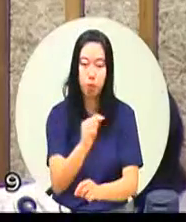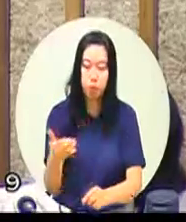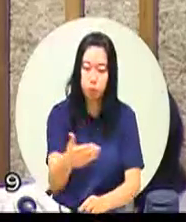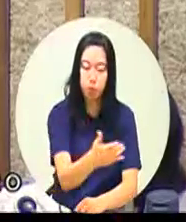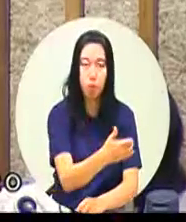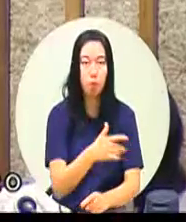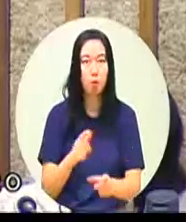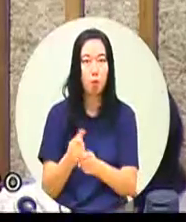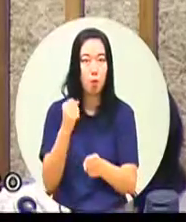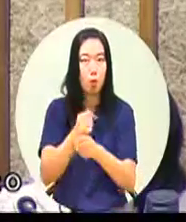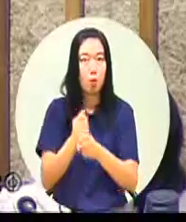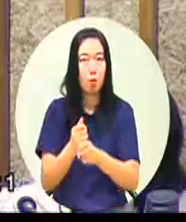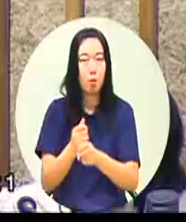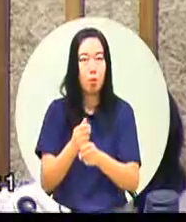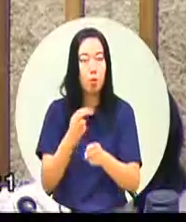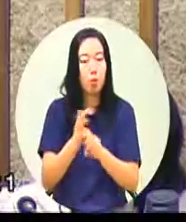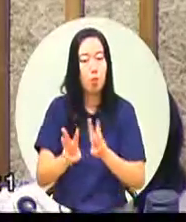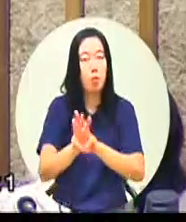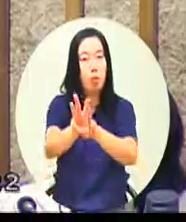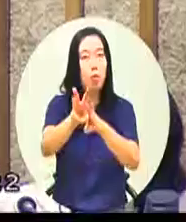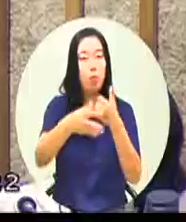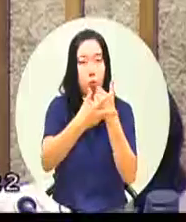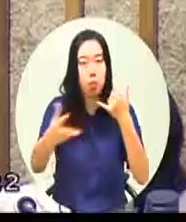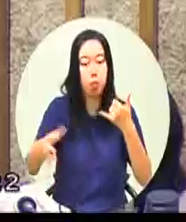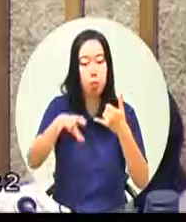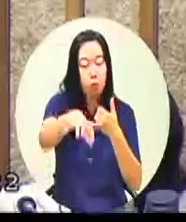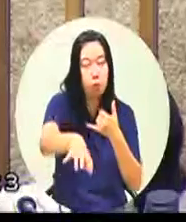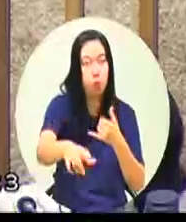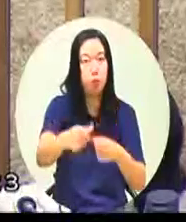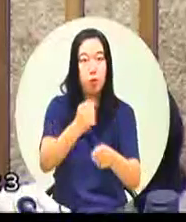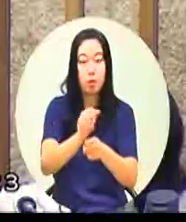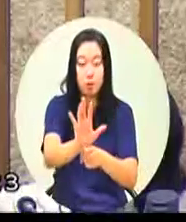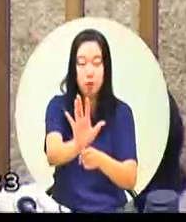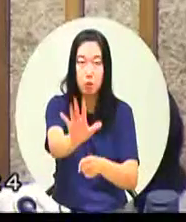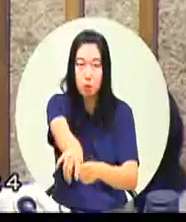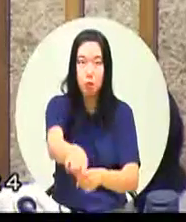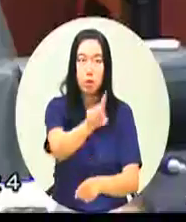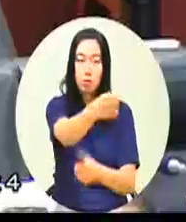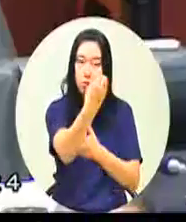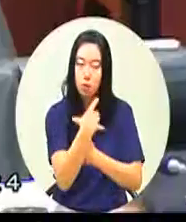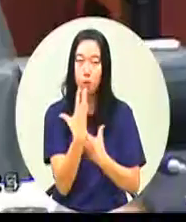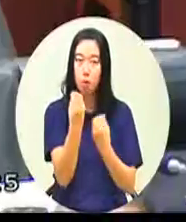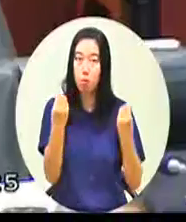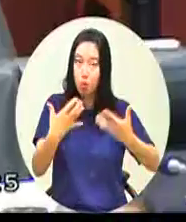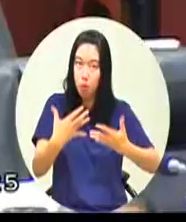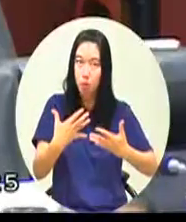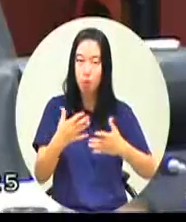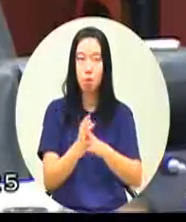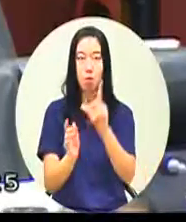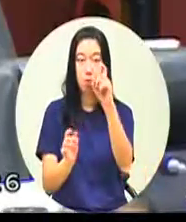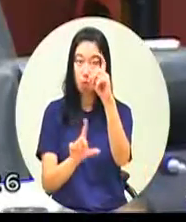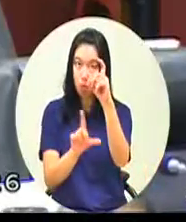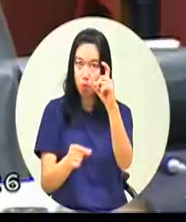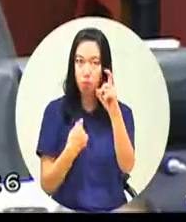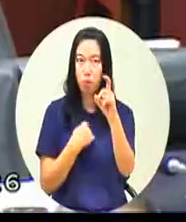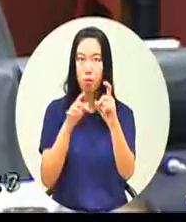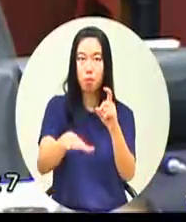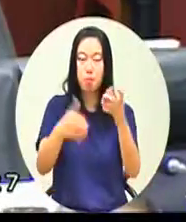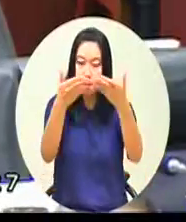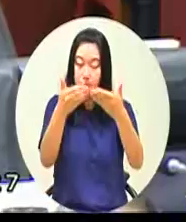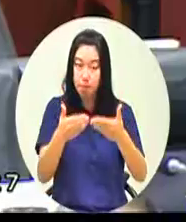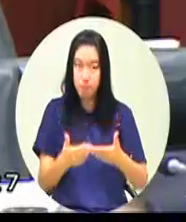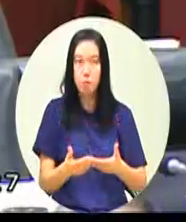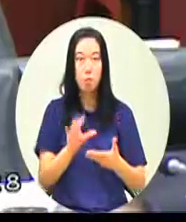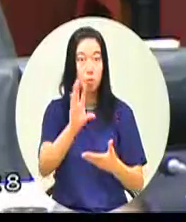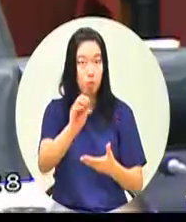在已经做到出海口的部分。 好，如果科长你说没问题，那11月我们来验收成果了哈，告